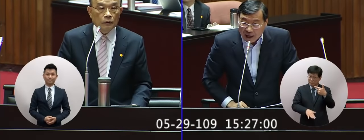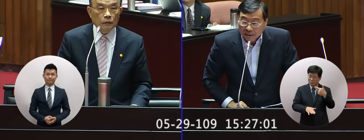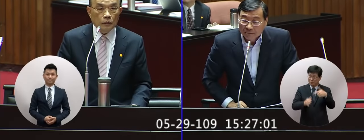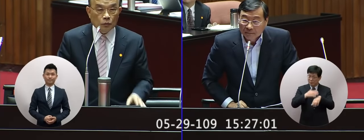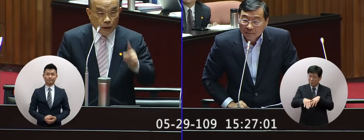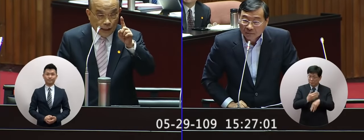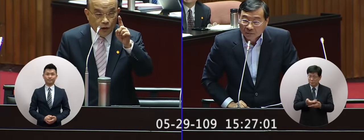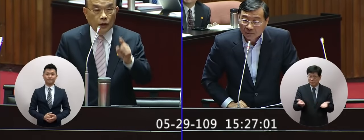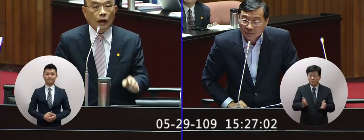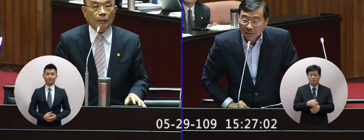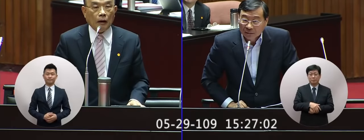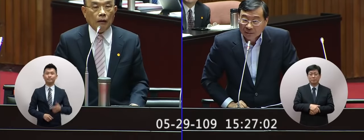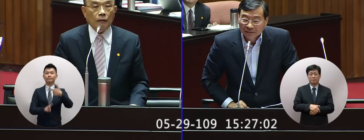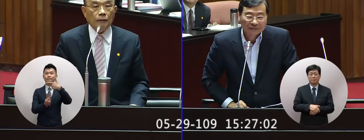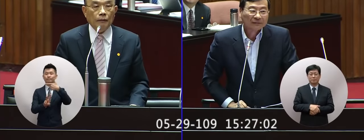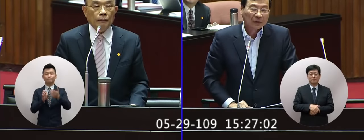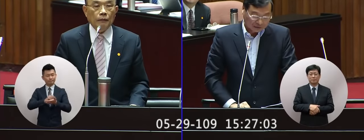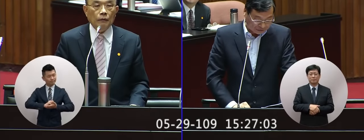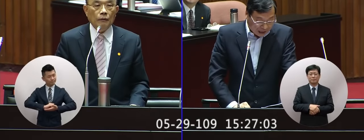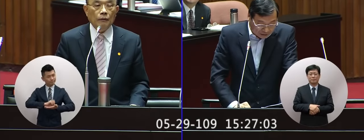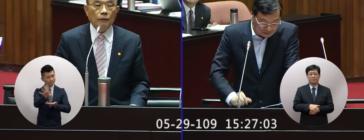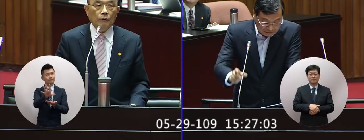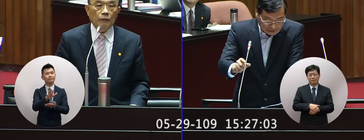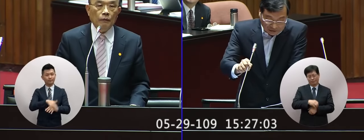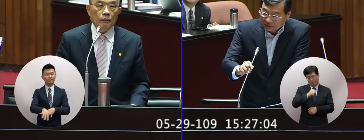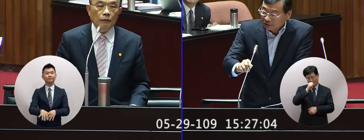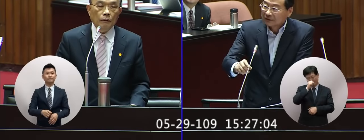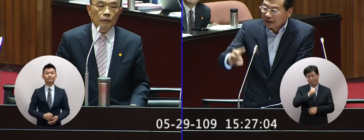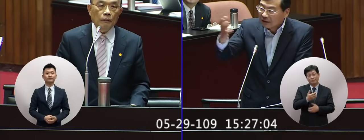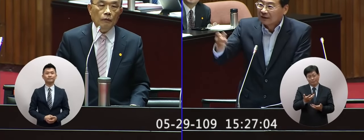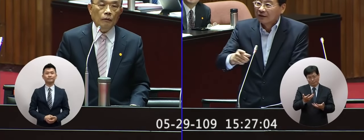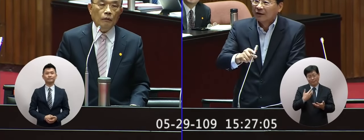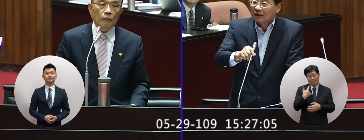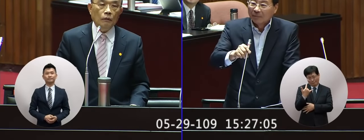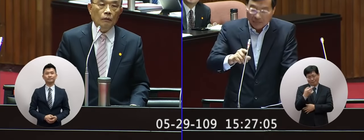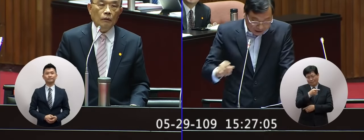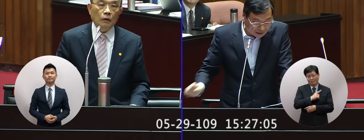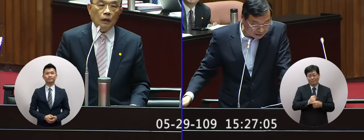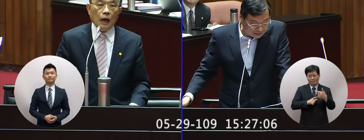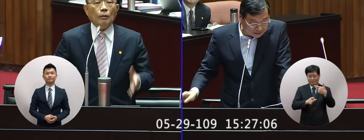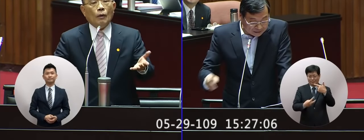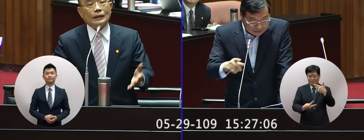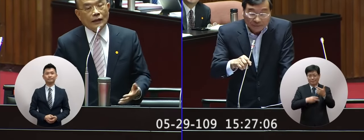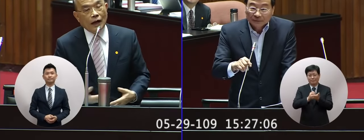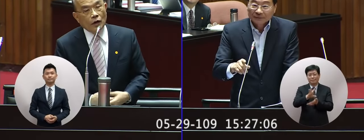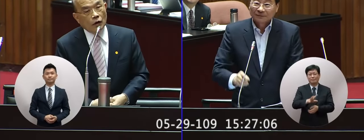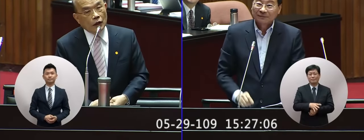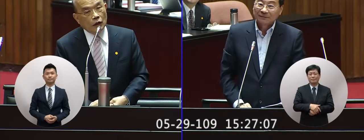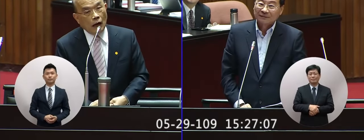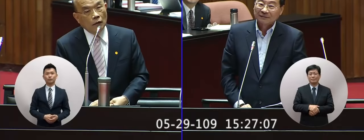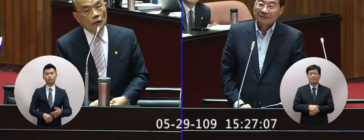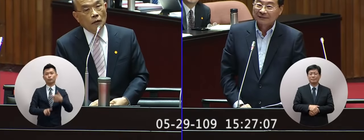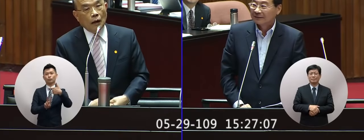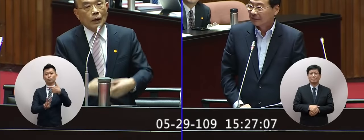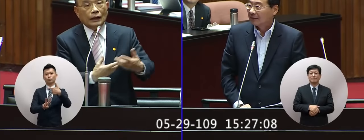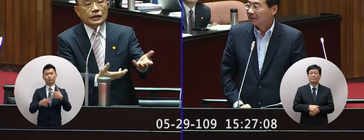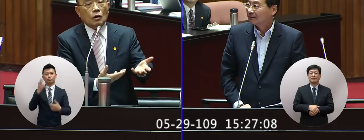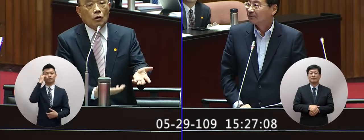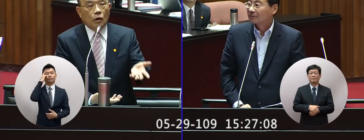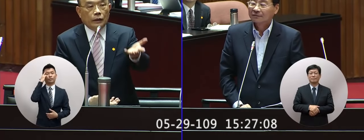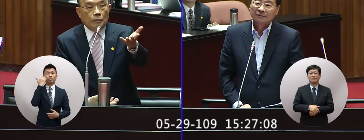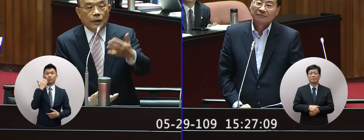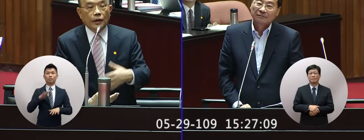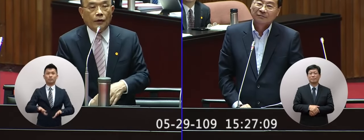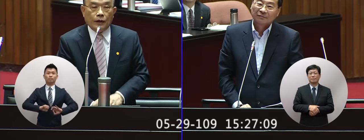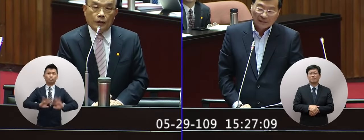前会不会花？ 会在6月2号报告。 好，那就等你6月2号报告。 那不，我再等6月2号。啊，我若